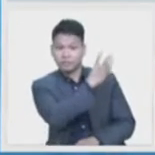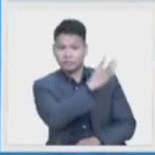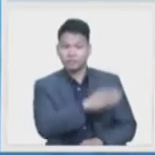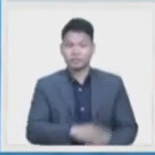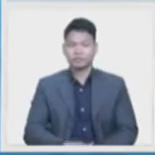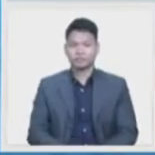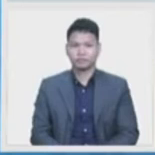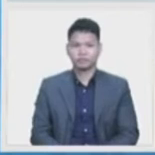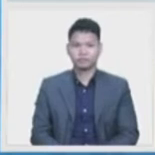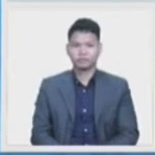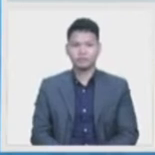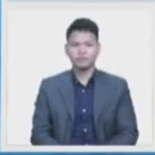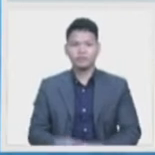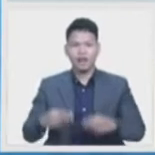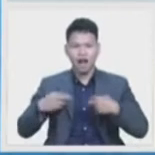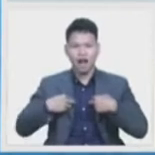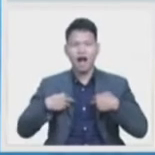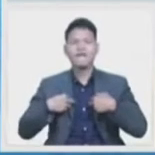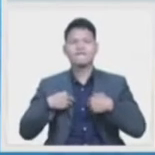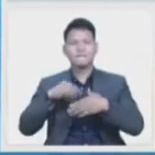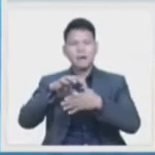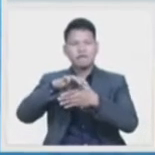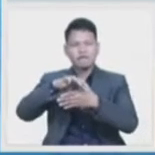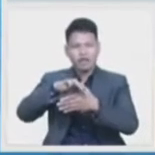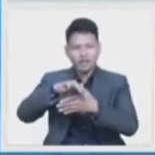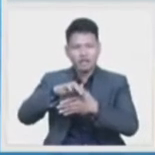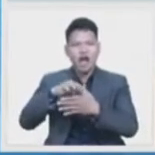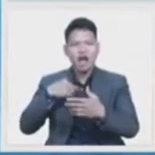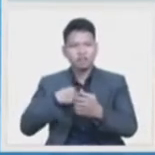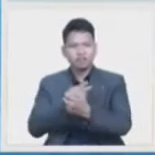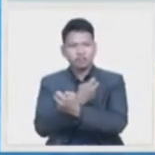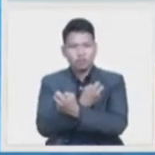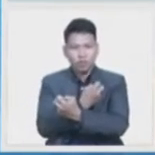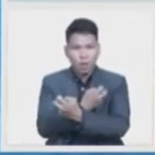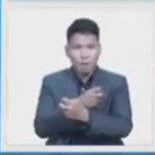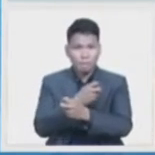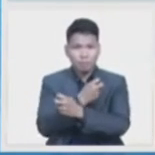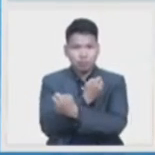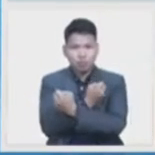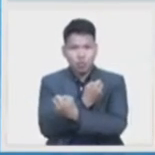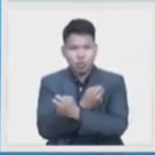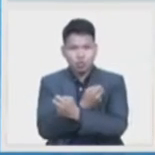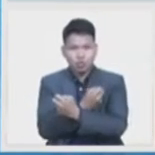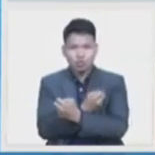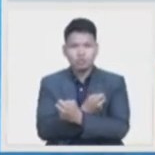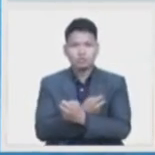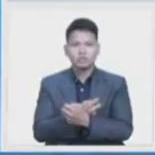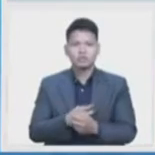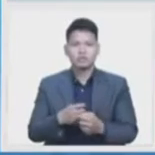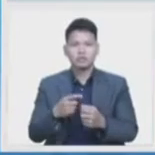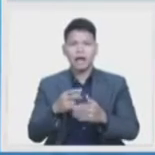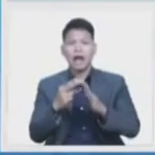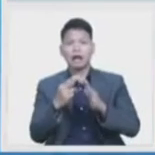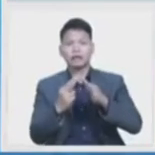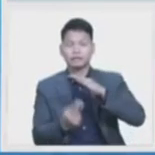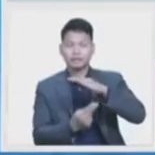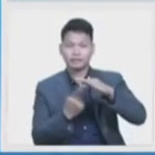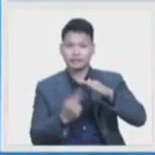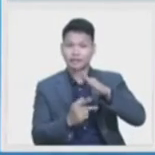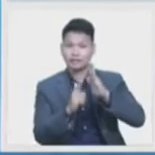dugo, naa siya'y bukog. He was made under the law. Meaning,